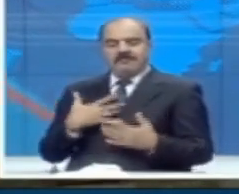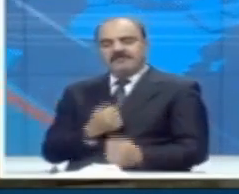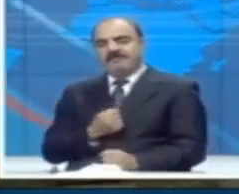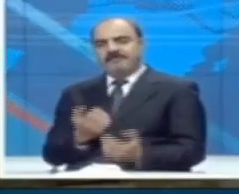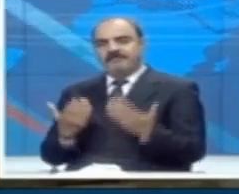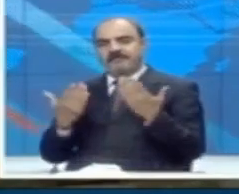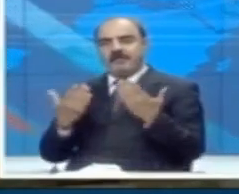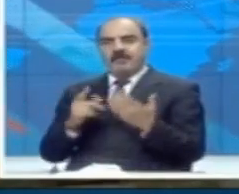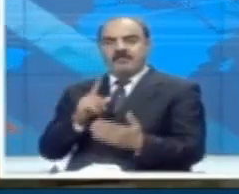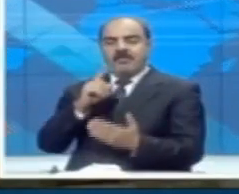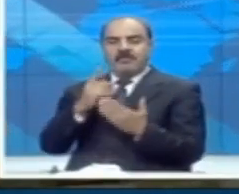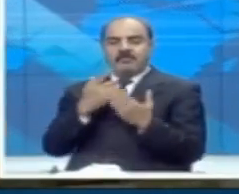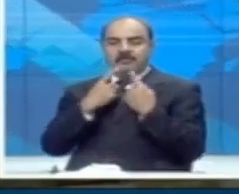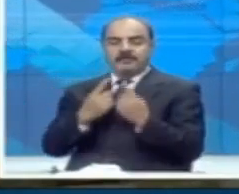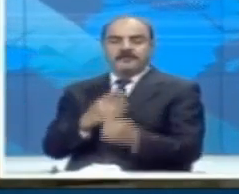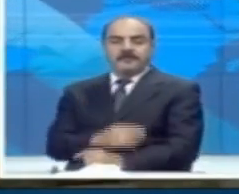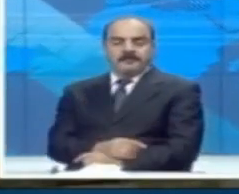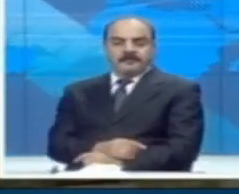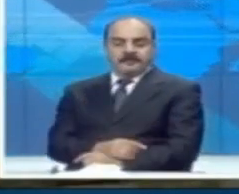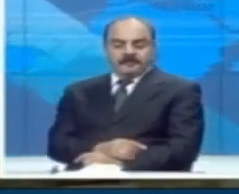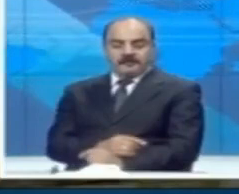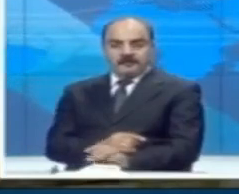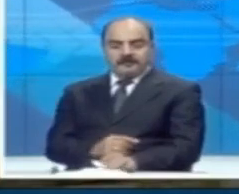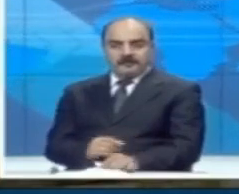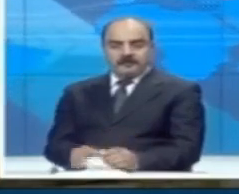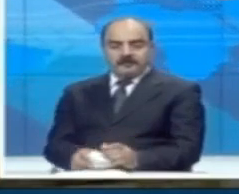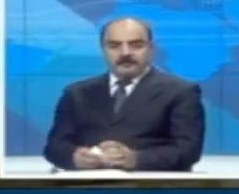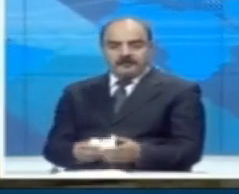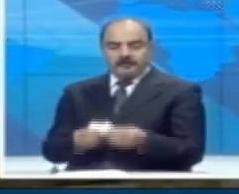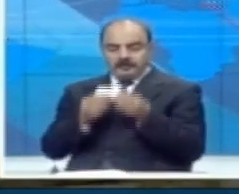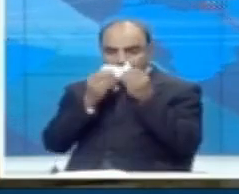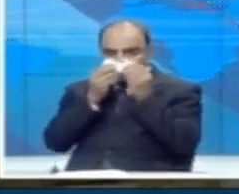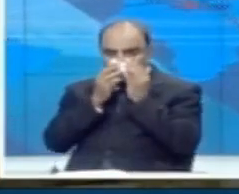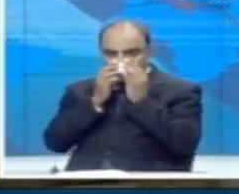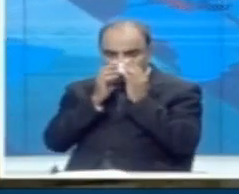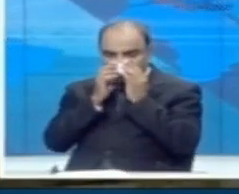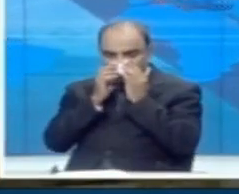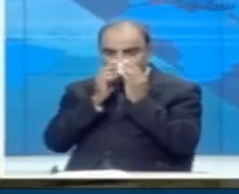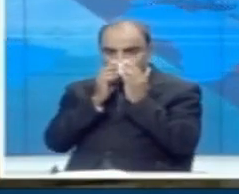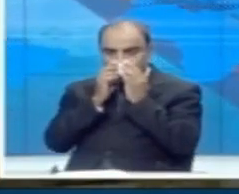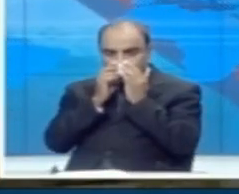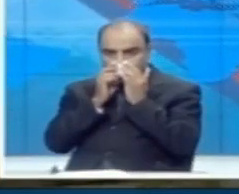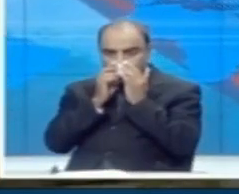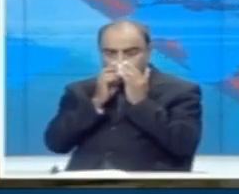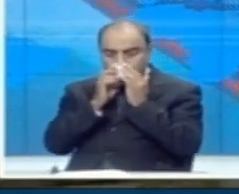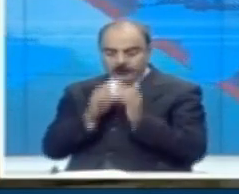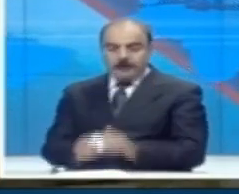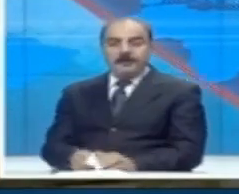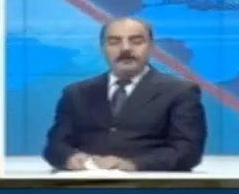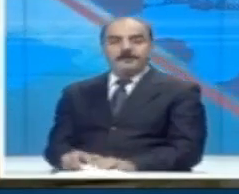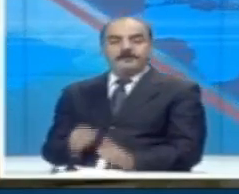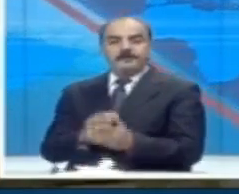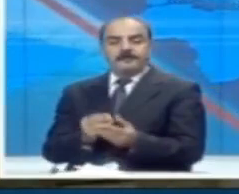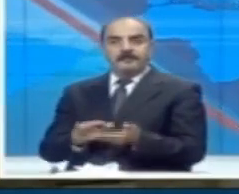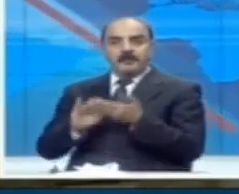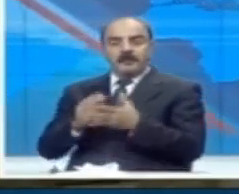يا رب، بنصرخ مع كل الملائكة نقول ولد لكم اليوم المخلص. هذا المخلص اللي هو قادر انه يدينا خلاص